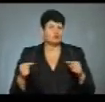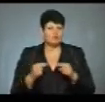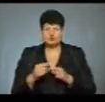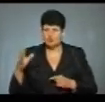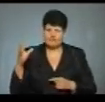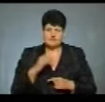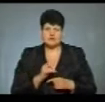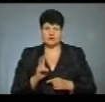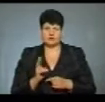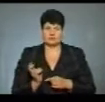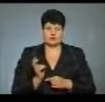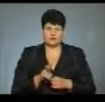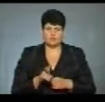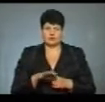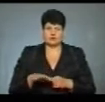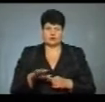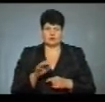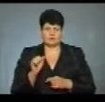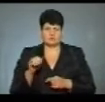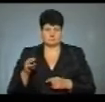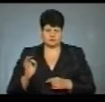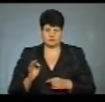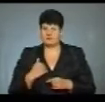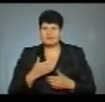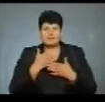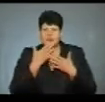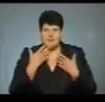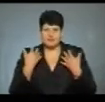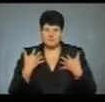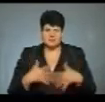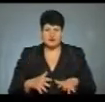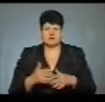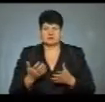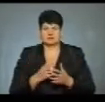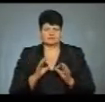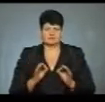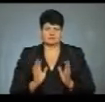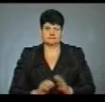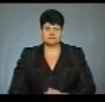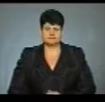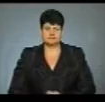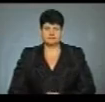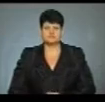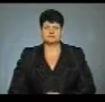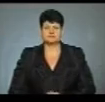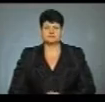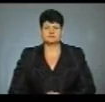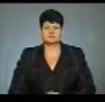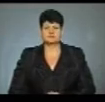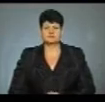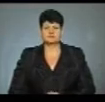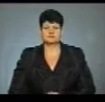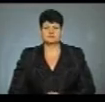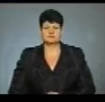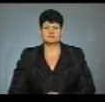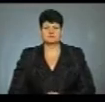хто заходив з нами в зону операції об'єднаних сил. Ми не понесли втрат ні бойових, ні небойових. Діана Ярошенко, Андрій Бодак. Новини на